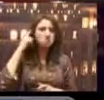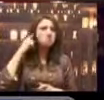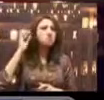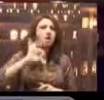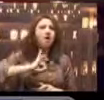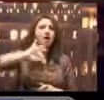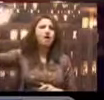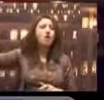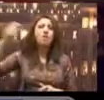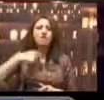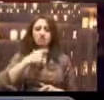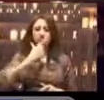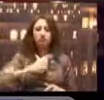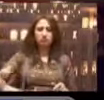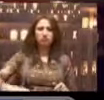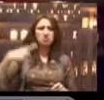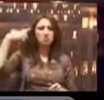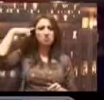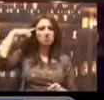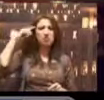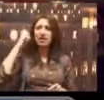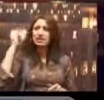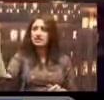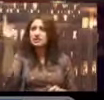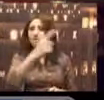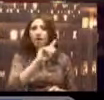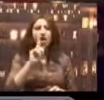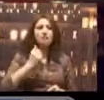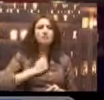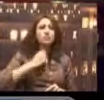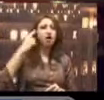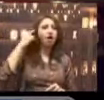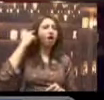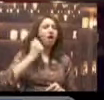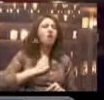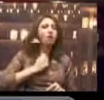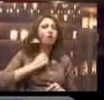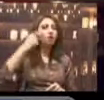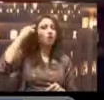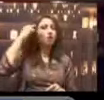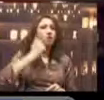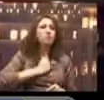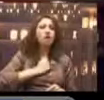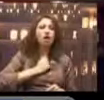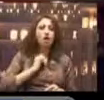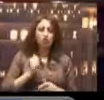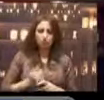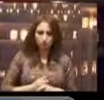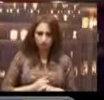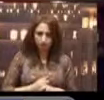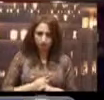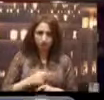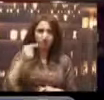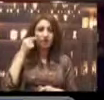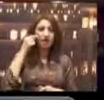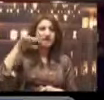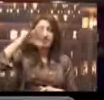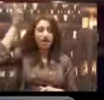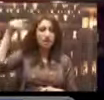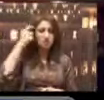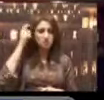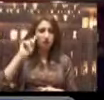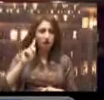دكتاتور جدا جدا جدا، ممكن يكون ده فيه شيء من الصحه في اللوكيشن في التصوير. ولكن اللي الناس ما تعرفوش ان هو قبل كده الفيلم